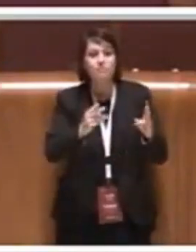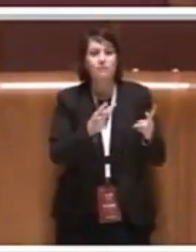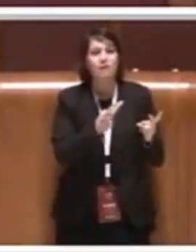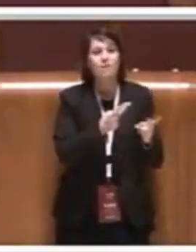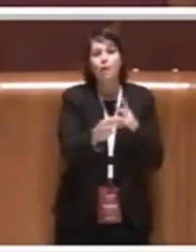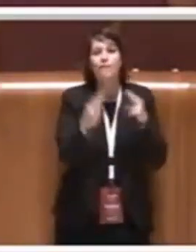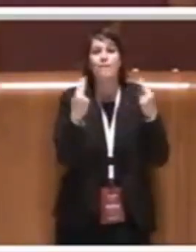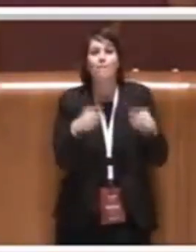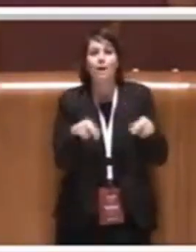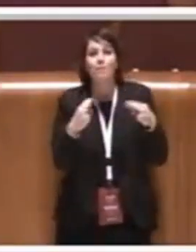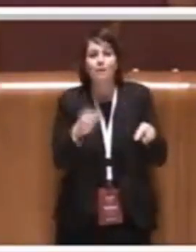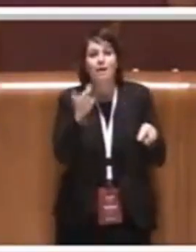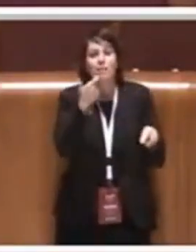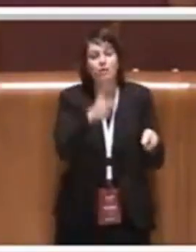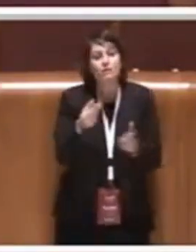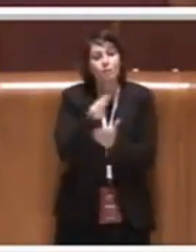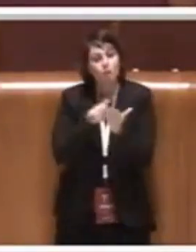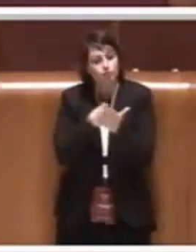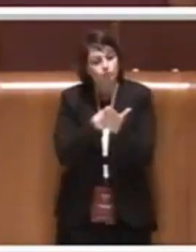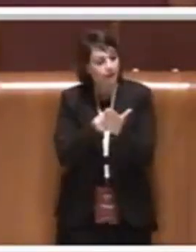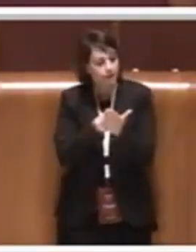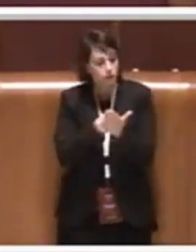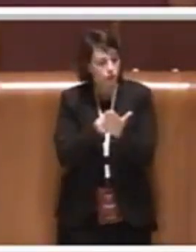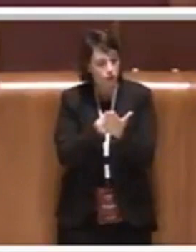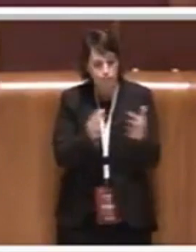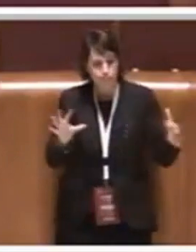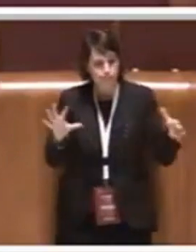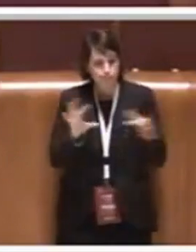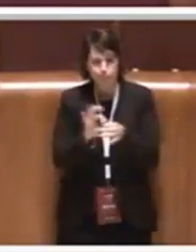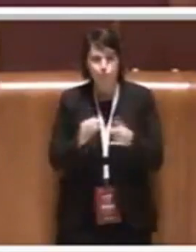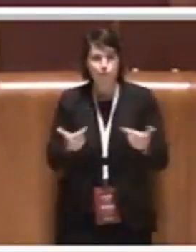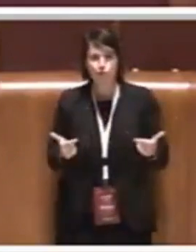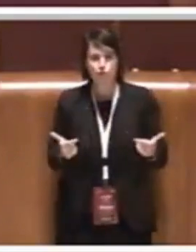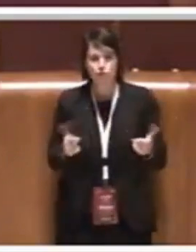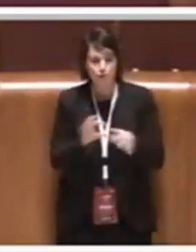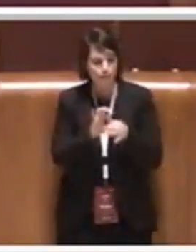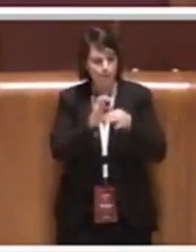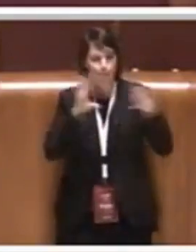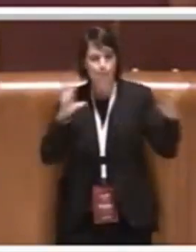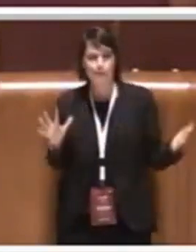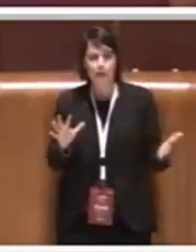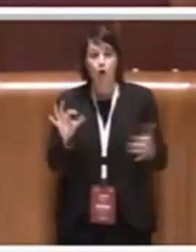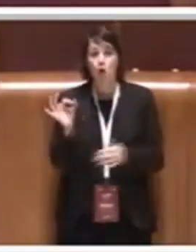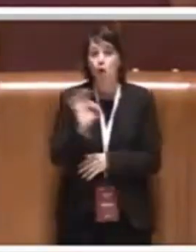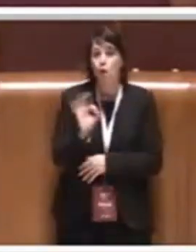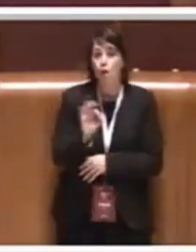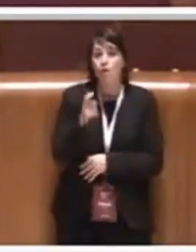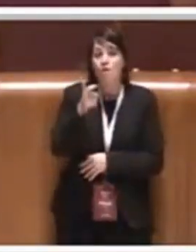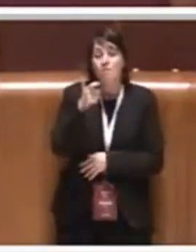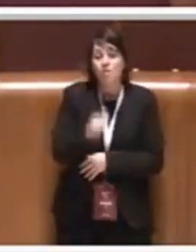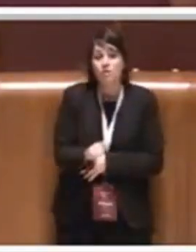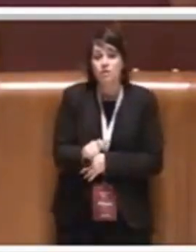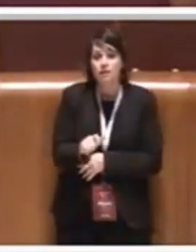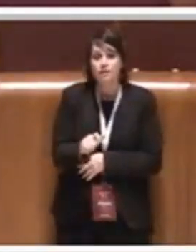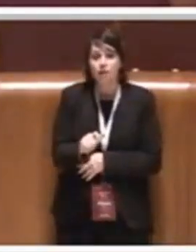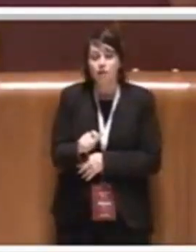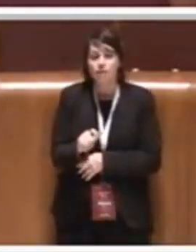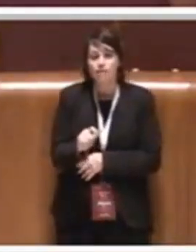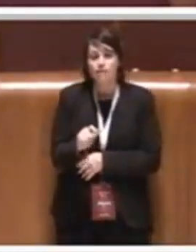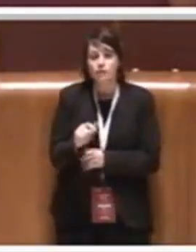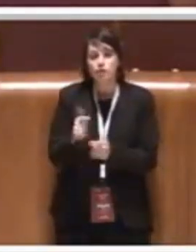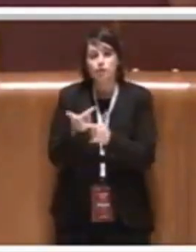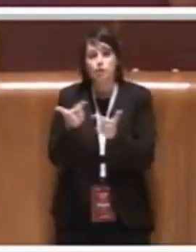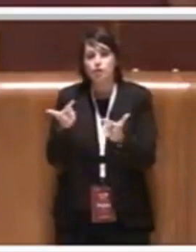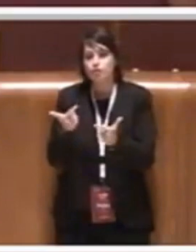rispetto al progetto presentato, o in alcuni casi, ahimè, anche perché non si riesce a reperire